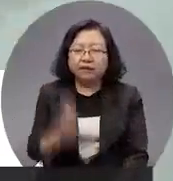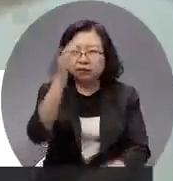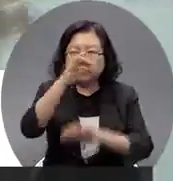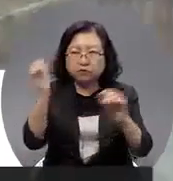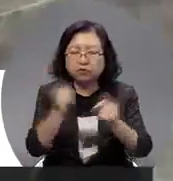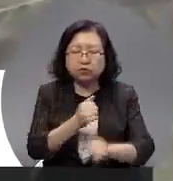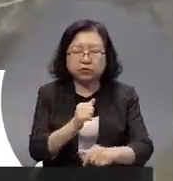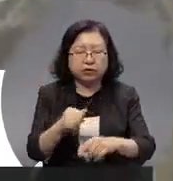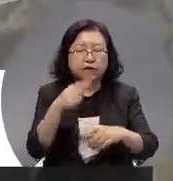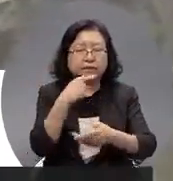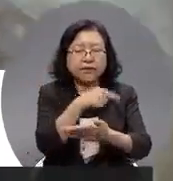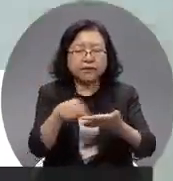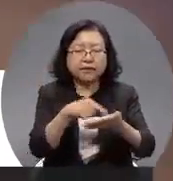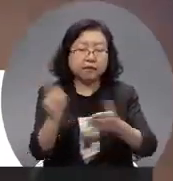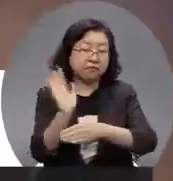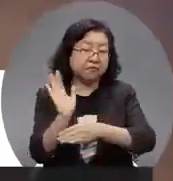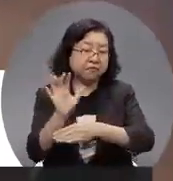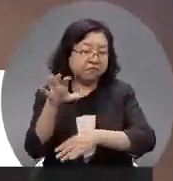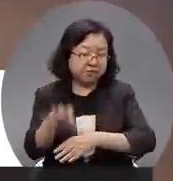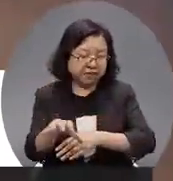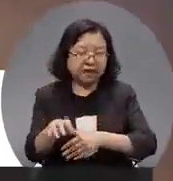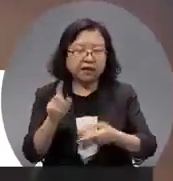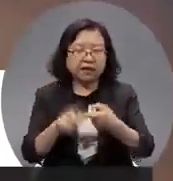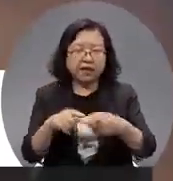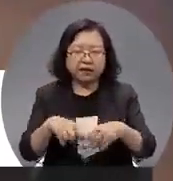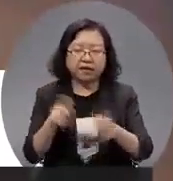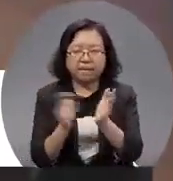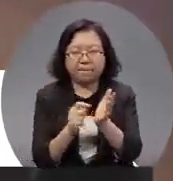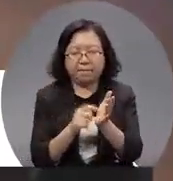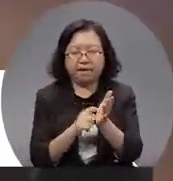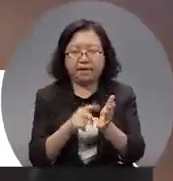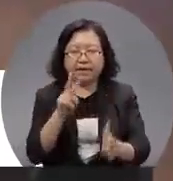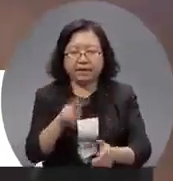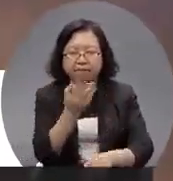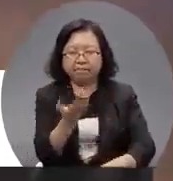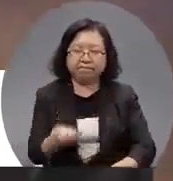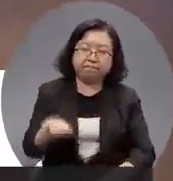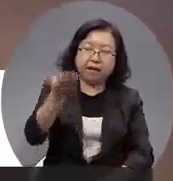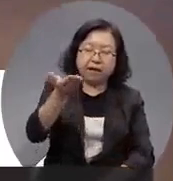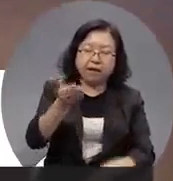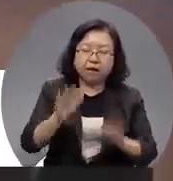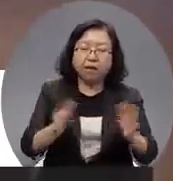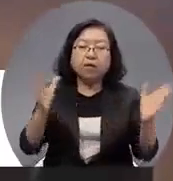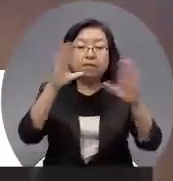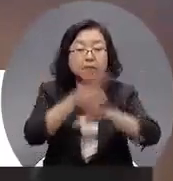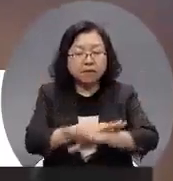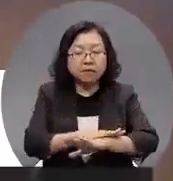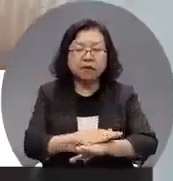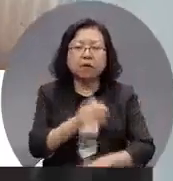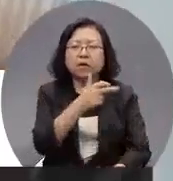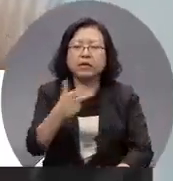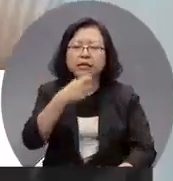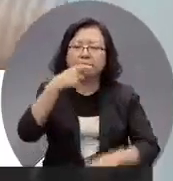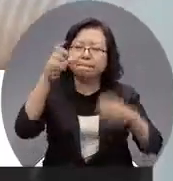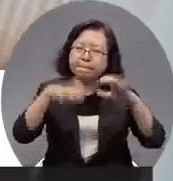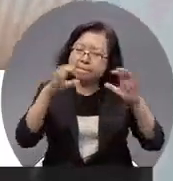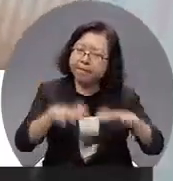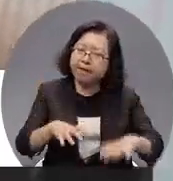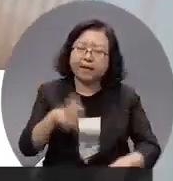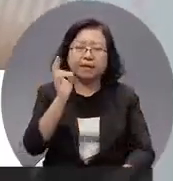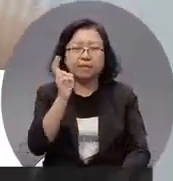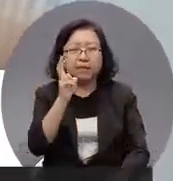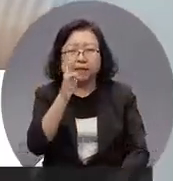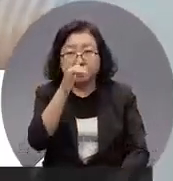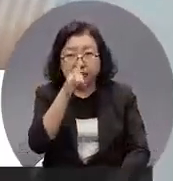충북 재난안전대책본부는 대응 체계를 비상 2단계로 격상한 가운데 오늘 밤에도 매우 강한 비가 예보돼 있어